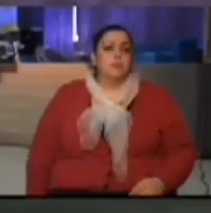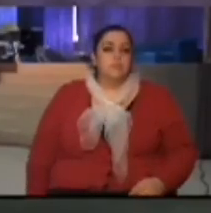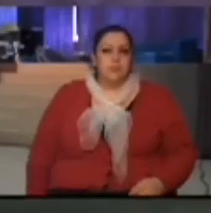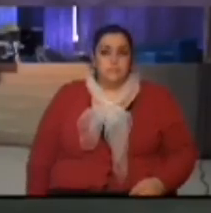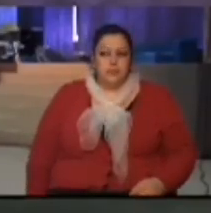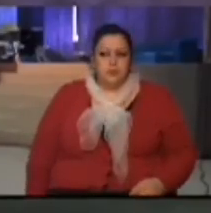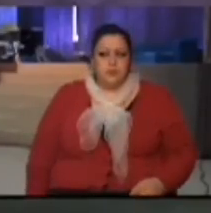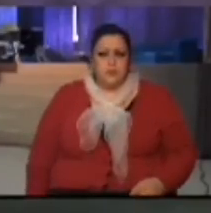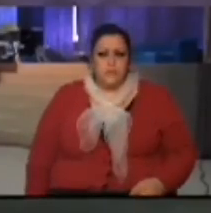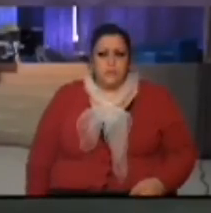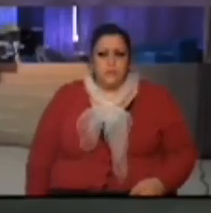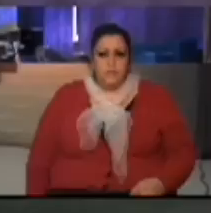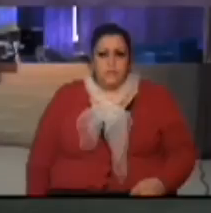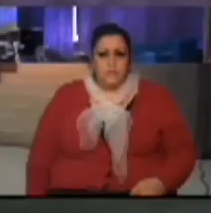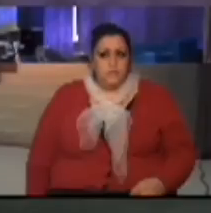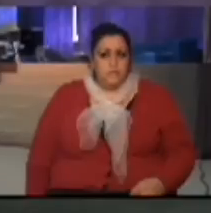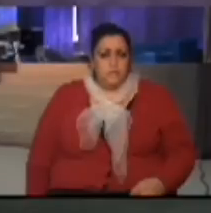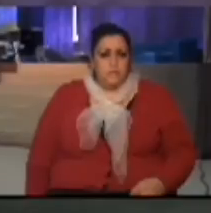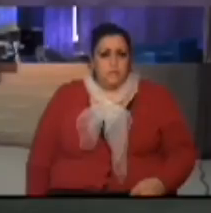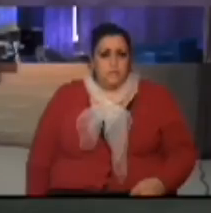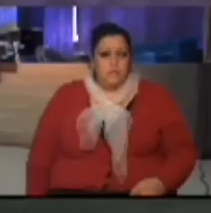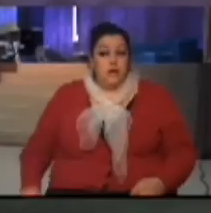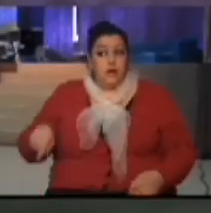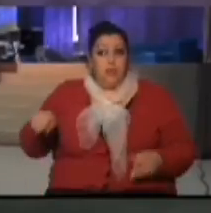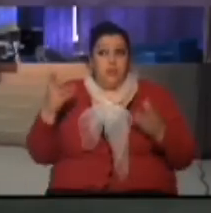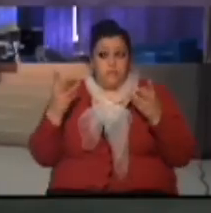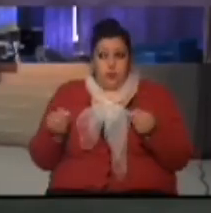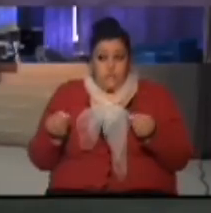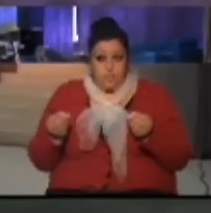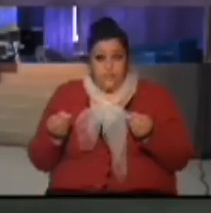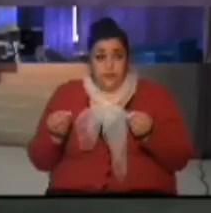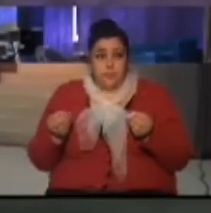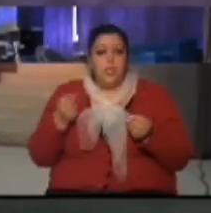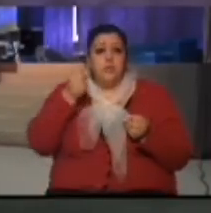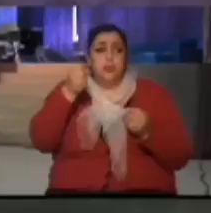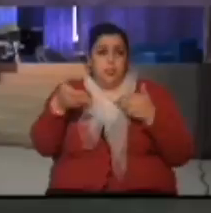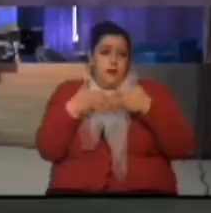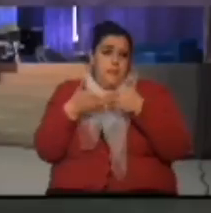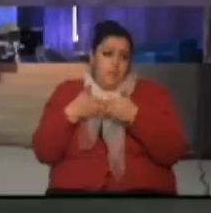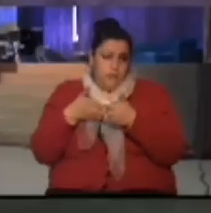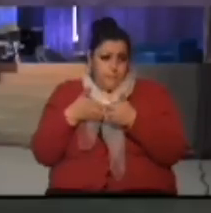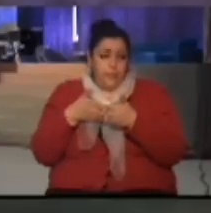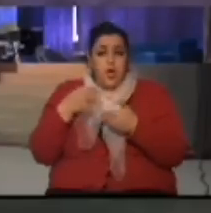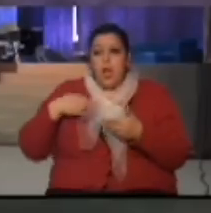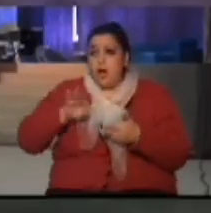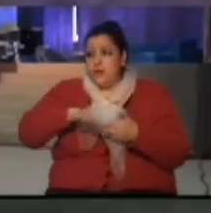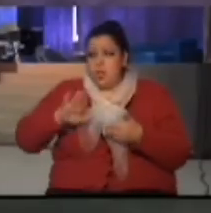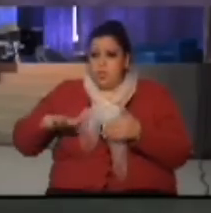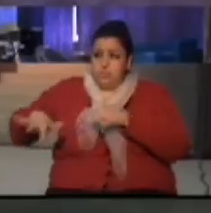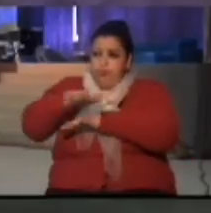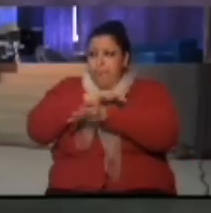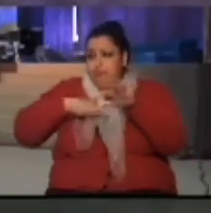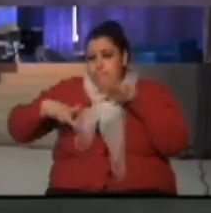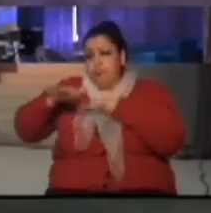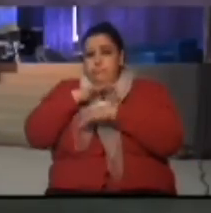Նույն օրը, միաշաբթի իրիկունը, երբ որ դռները փակված էին, այնտեղ ուր որ աշակերտները ժողովված էին հրեաների